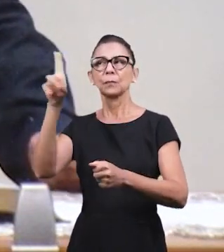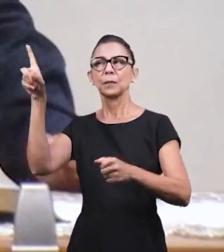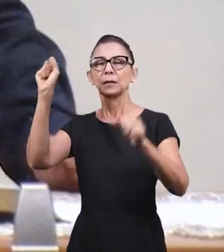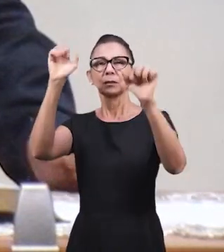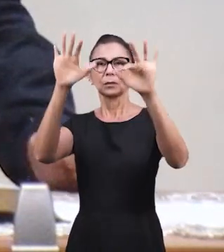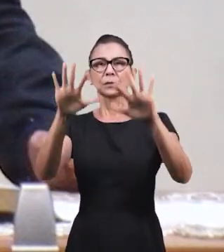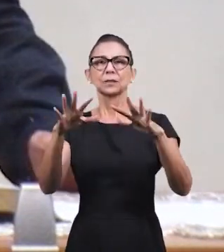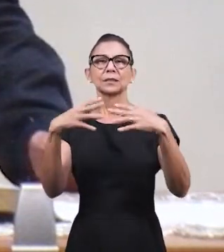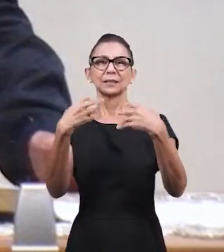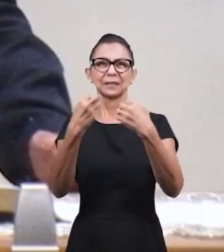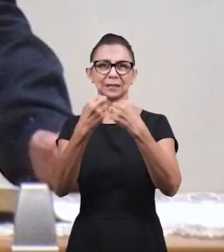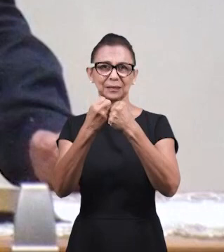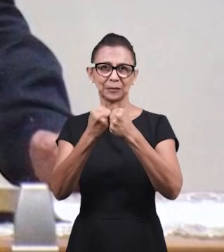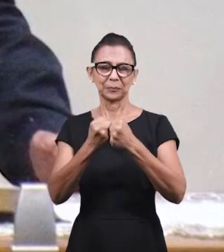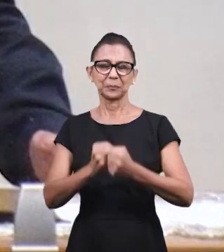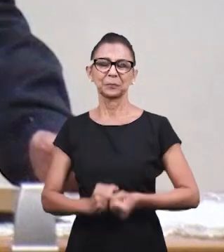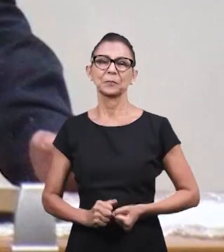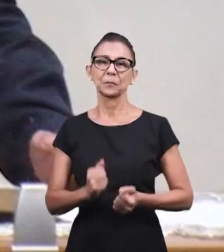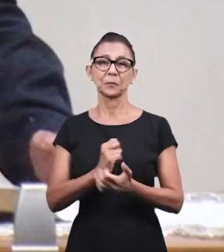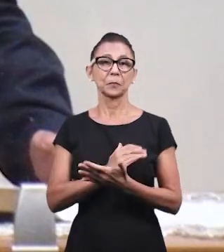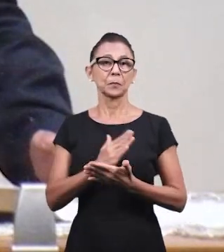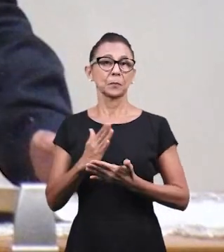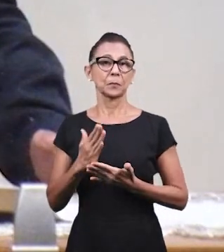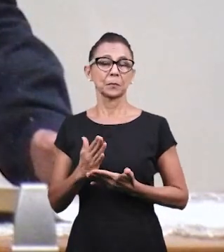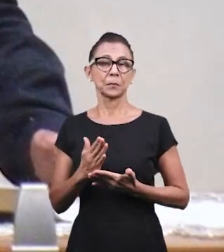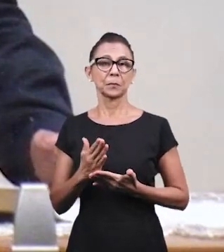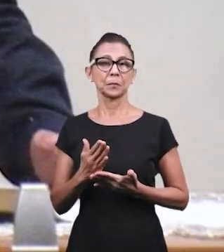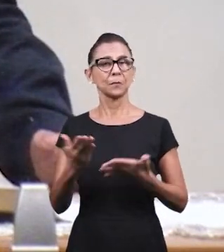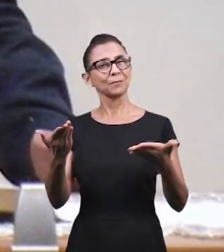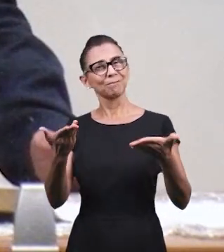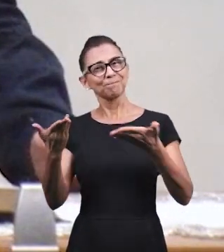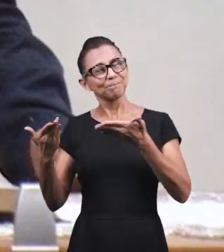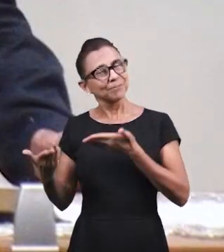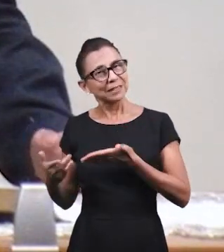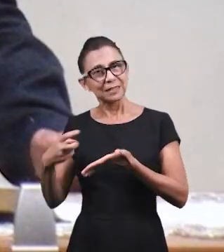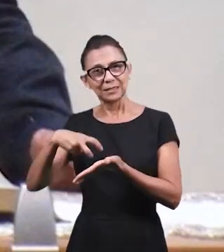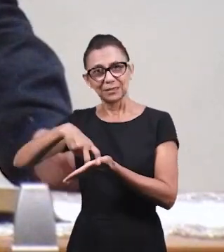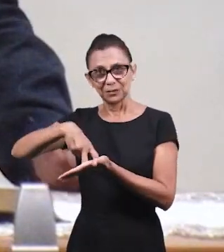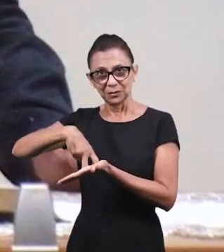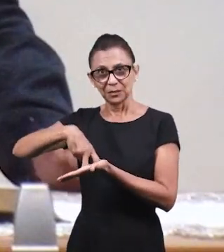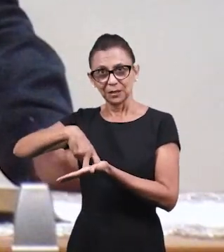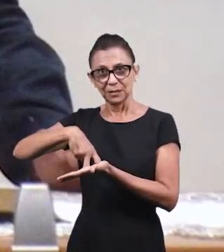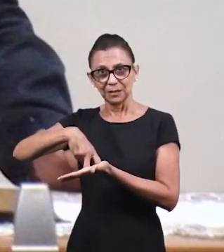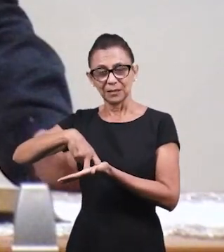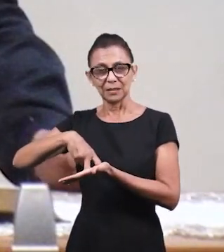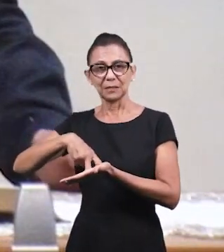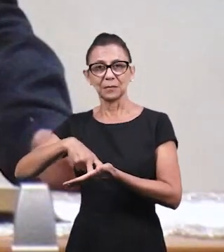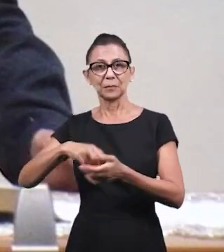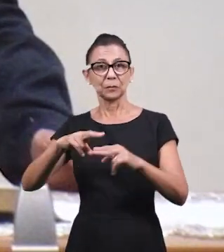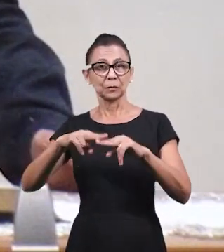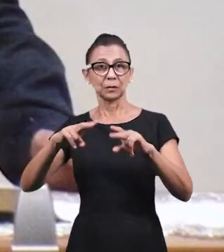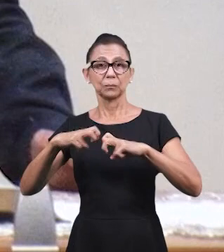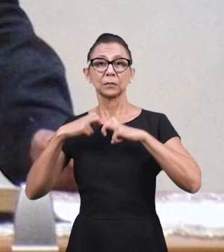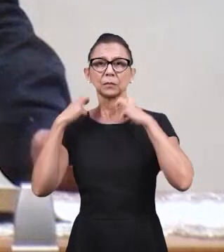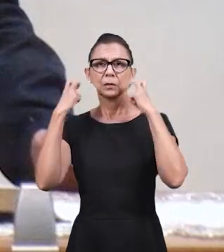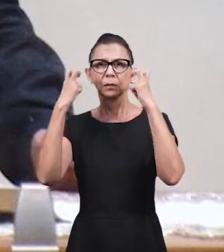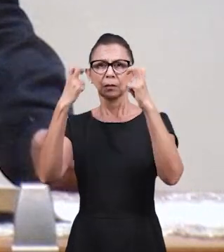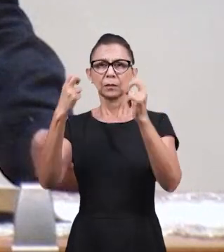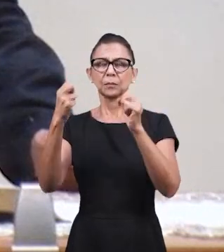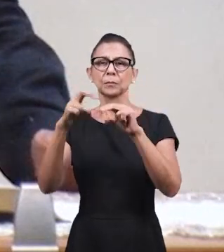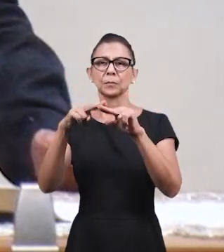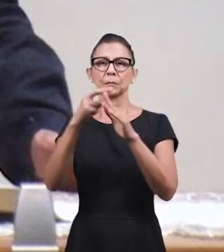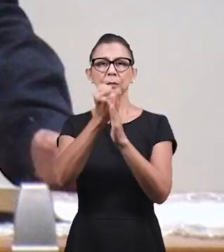благословение от господа и для того чтобы начать это служение приглашаю всех давать и склонимся на наши колени и вас